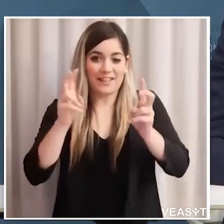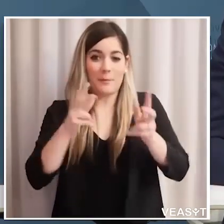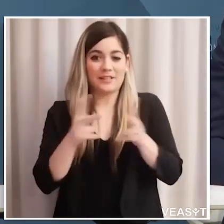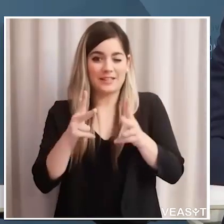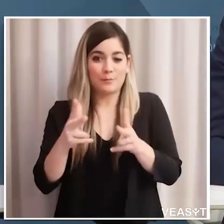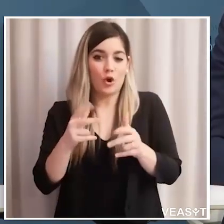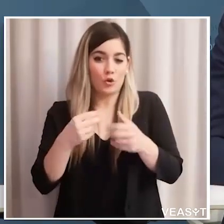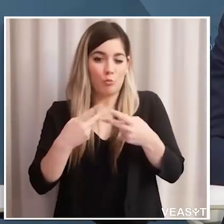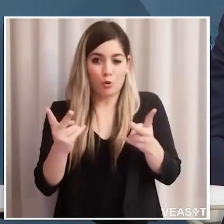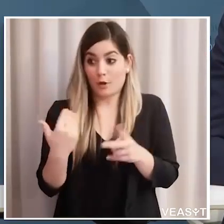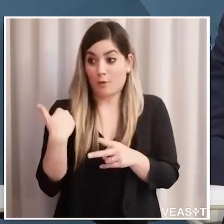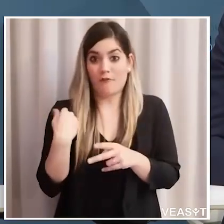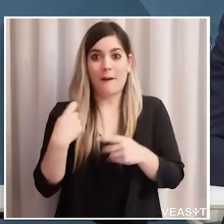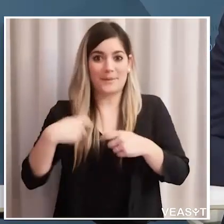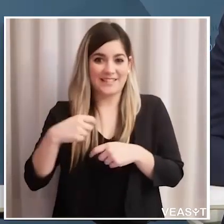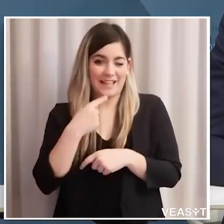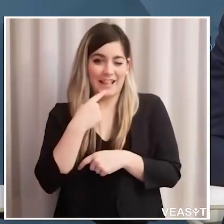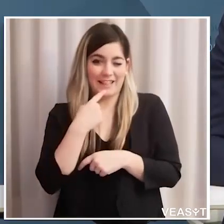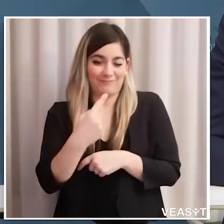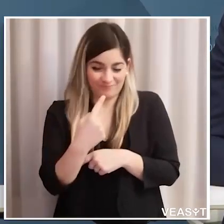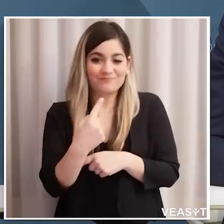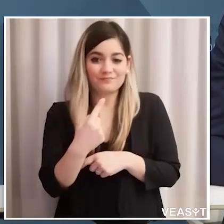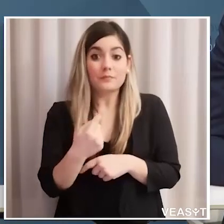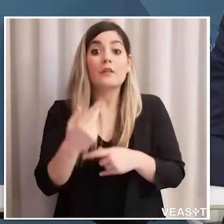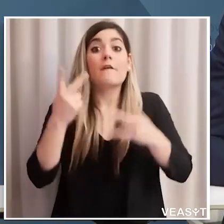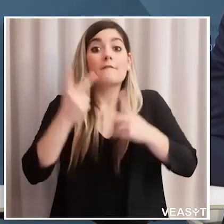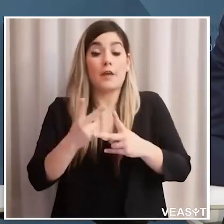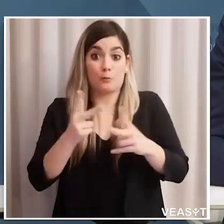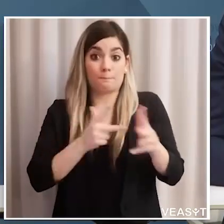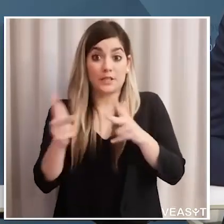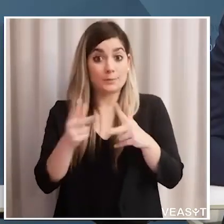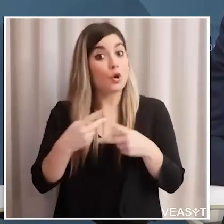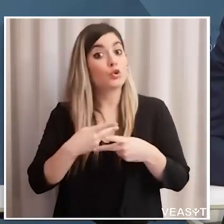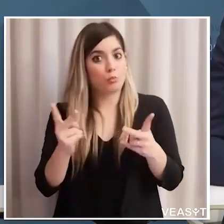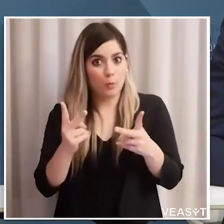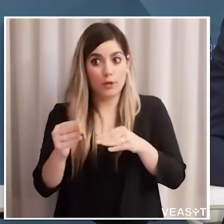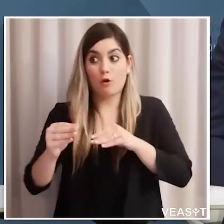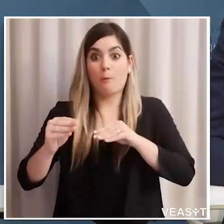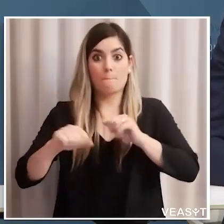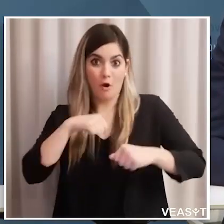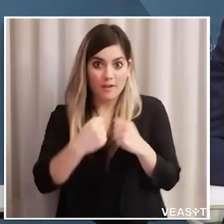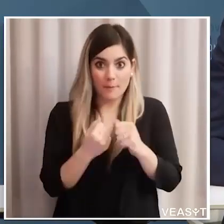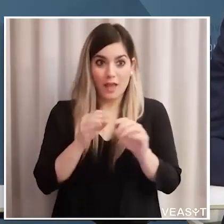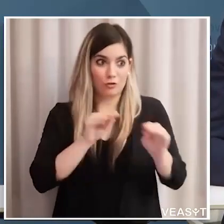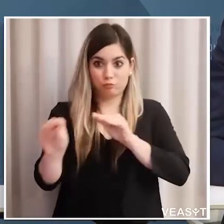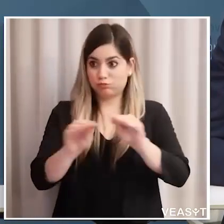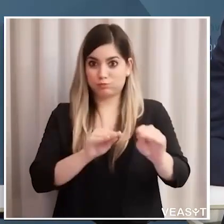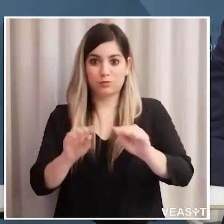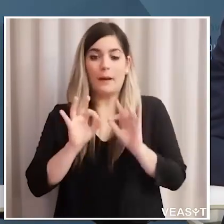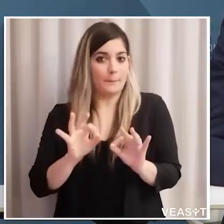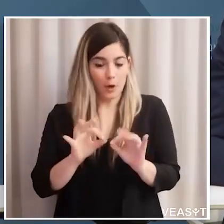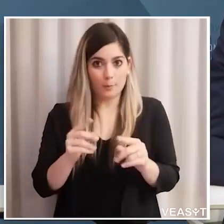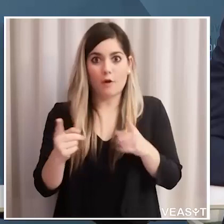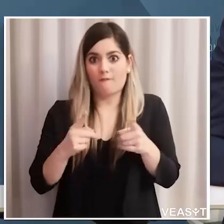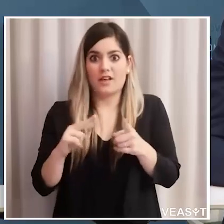dal Presidente. Anche il trasporto pubblico e soprattutto il movimento sarà decisivo nella prossima fase.